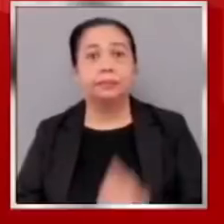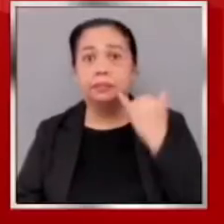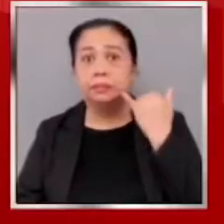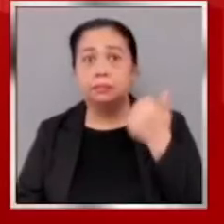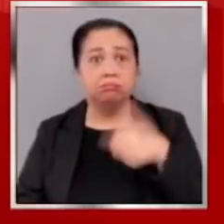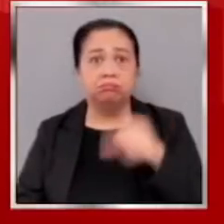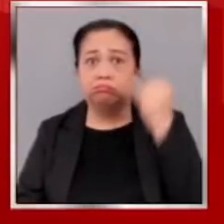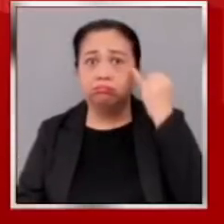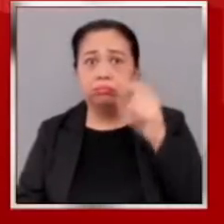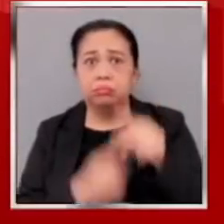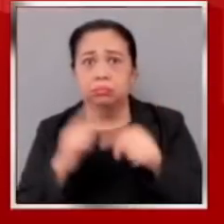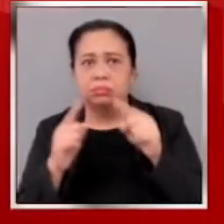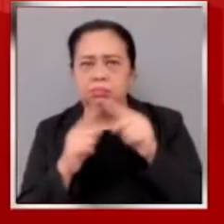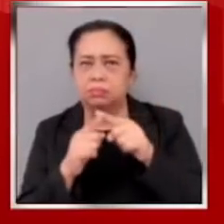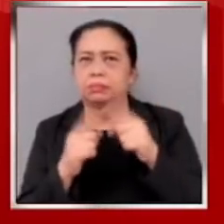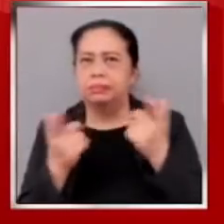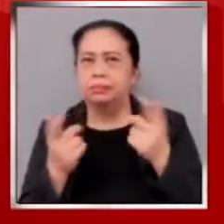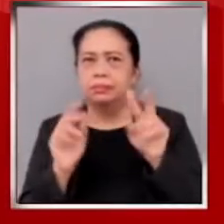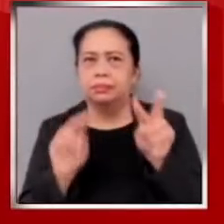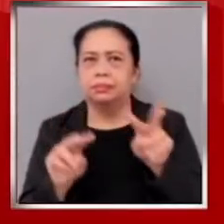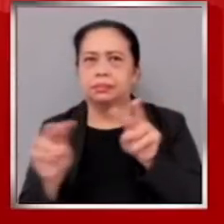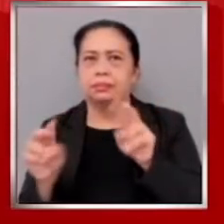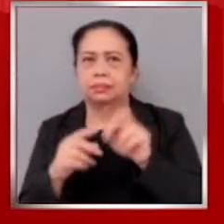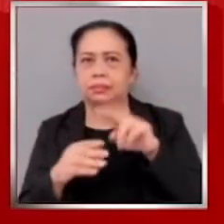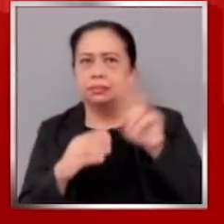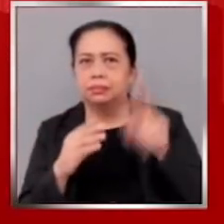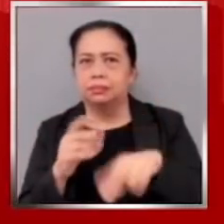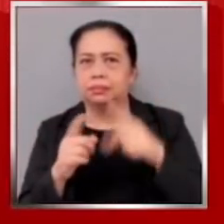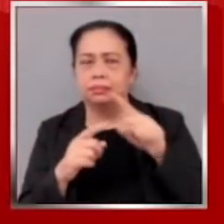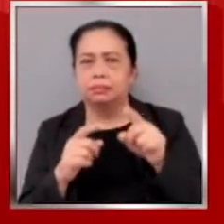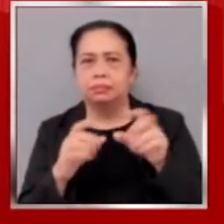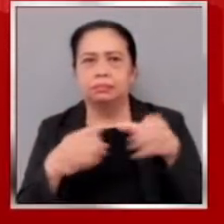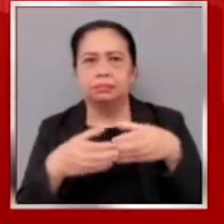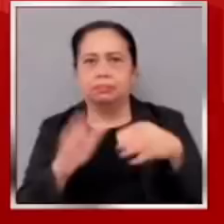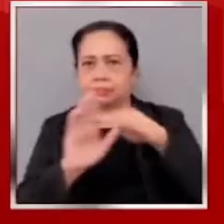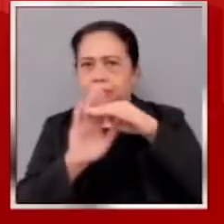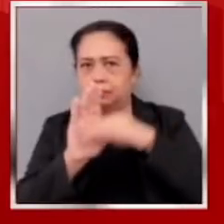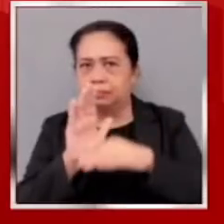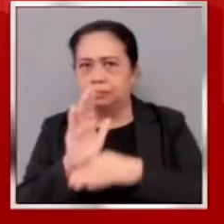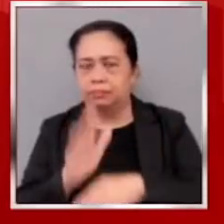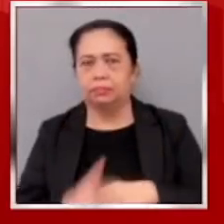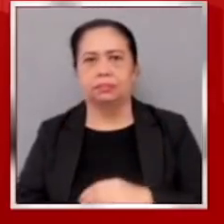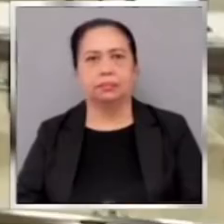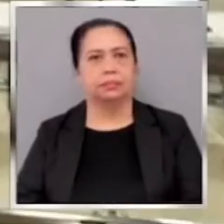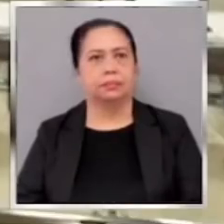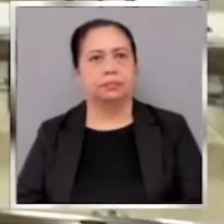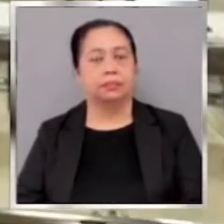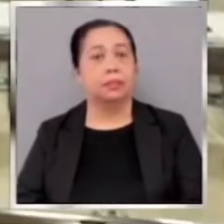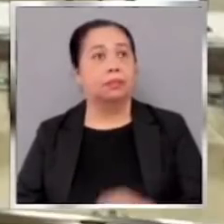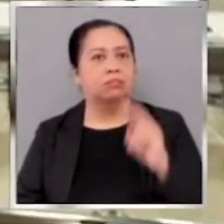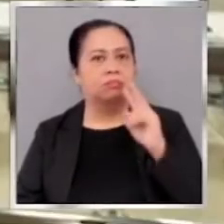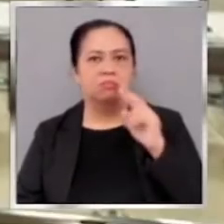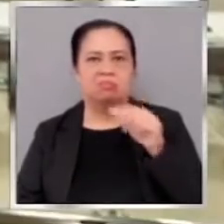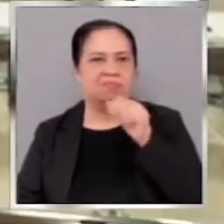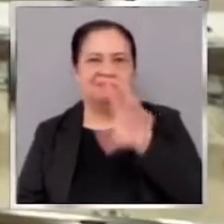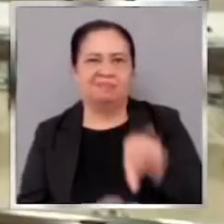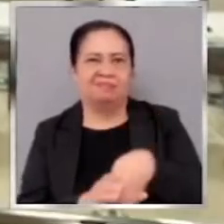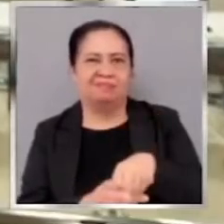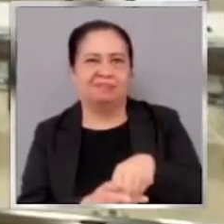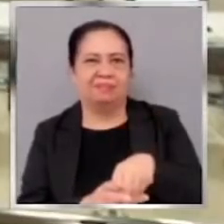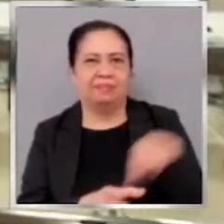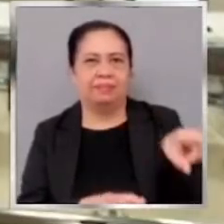idea kung kailan natin na makikita yung mga resulta naman ng party list? Vicky, hindi kasama dito sa